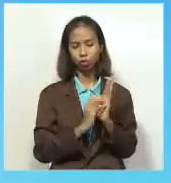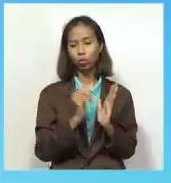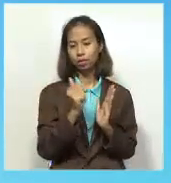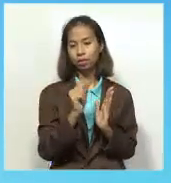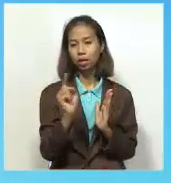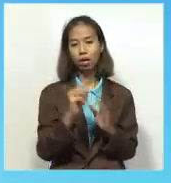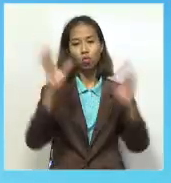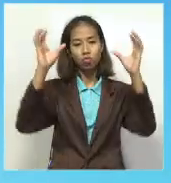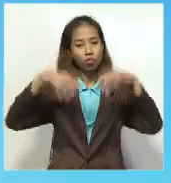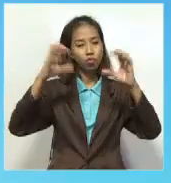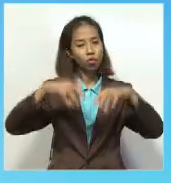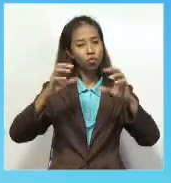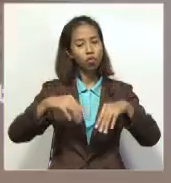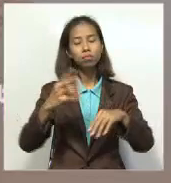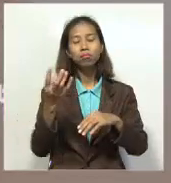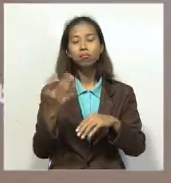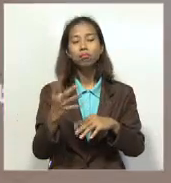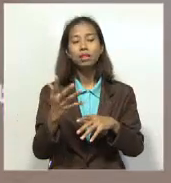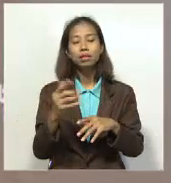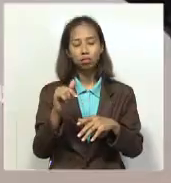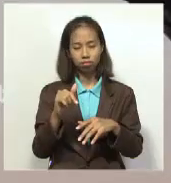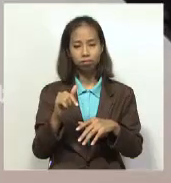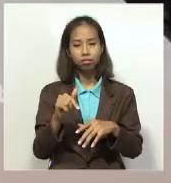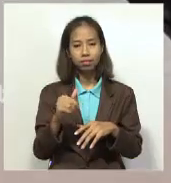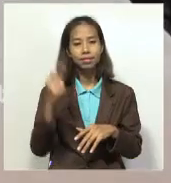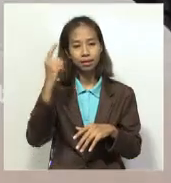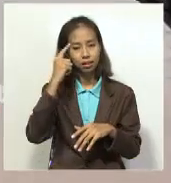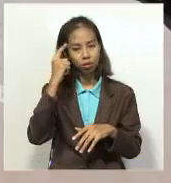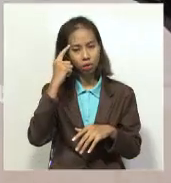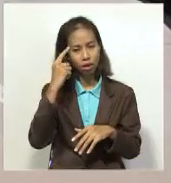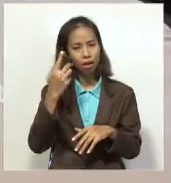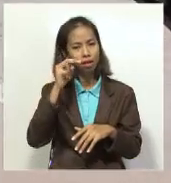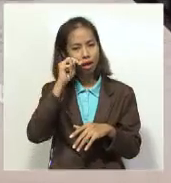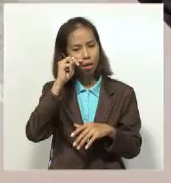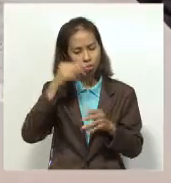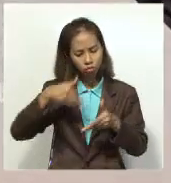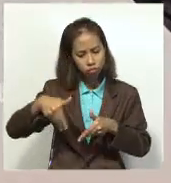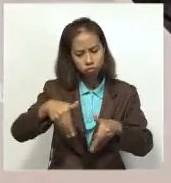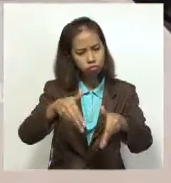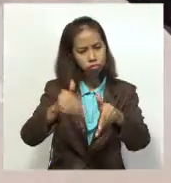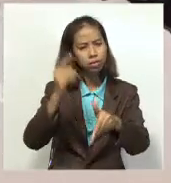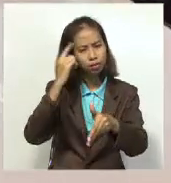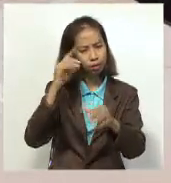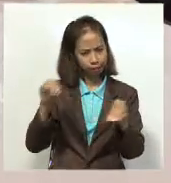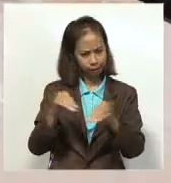ที่ไม่มีฝนตกหนักลงมาซ้ำเติมสถานการณ์ในพื้นที่นะคะคาดว่าน้ำเนี่ยจะระบายได้ในเวลาอันใกล้นี้แล้วค่ะ